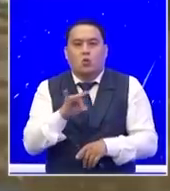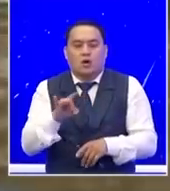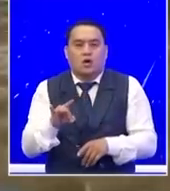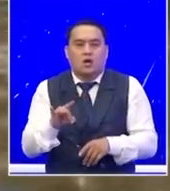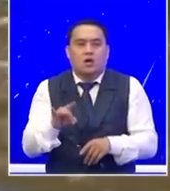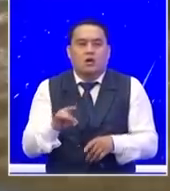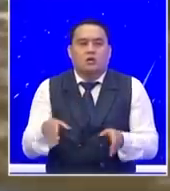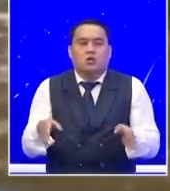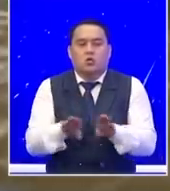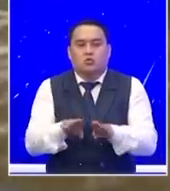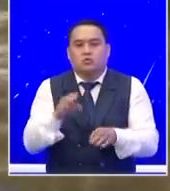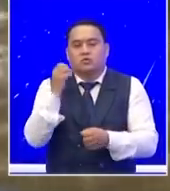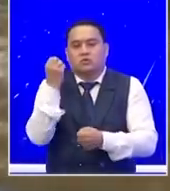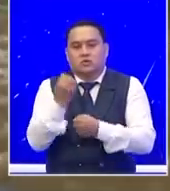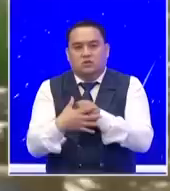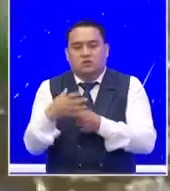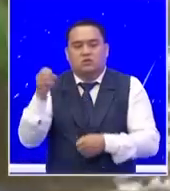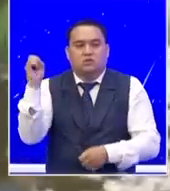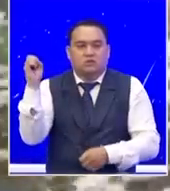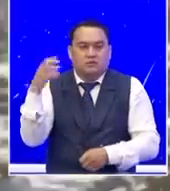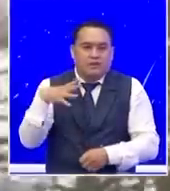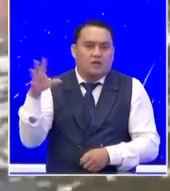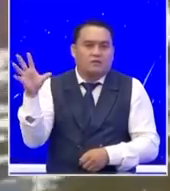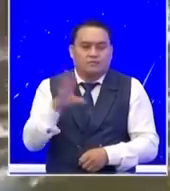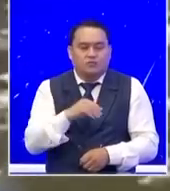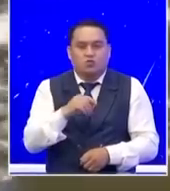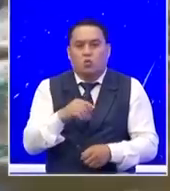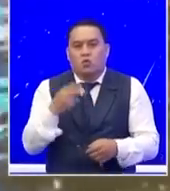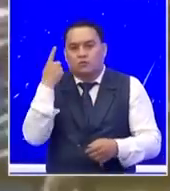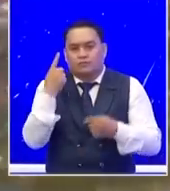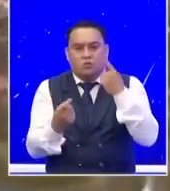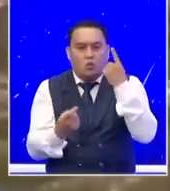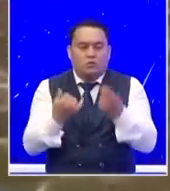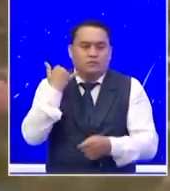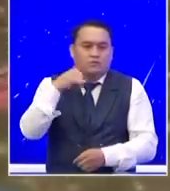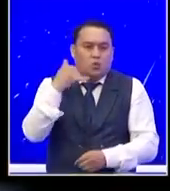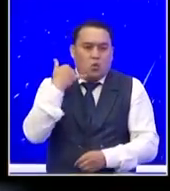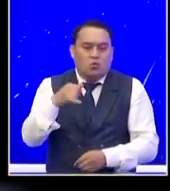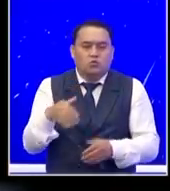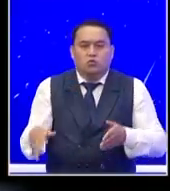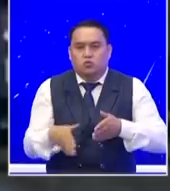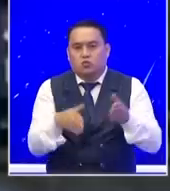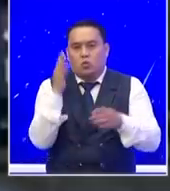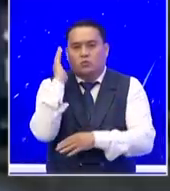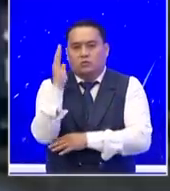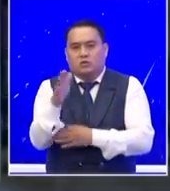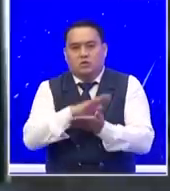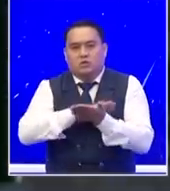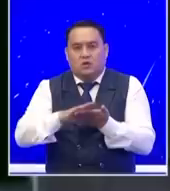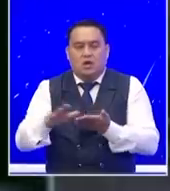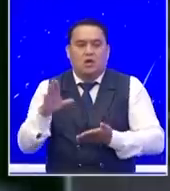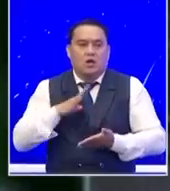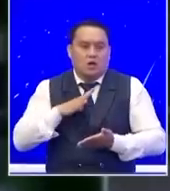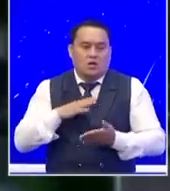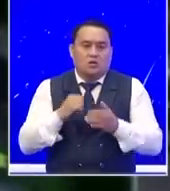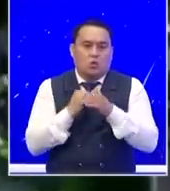жарық өшті. Бірнеше сағат ішінде өрт сөндірушілерге 100-ден аса шақырту түскен. Олар жолды құлаған талдардан тазартты.